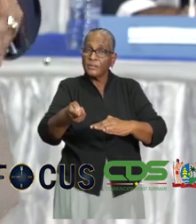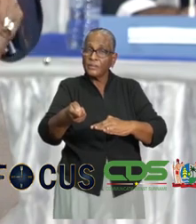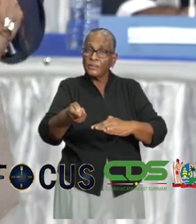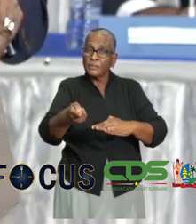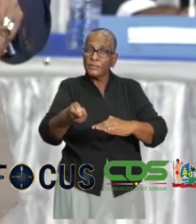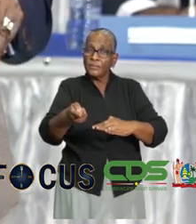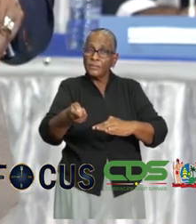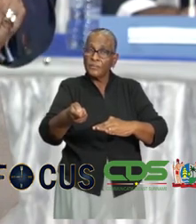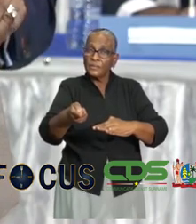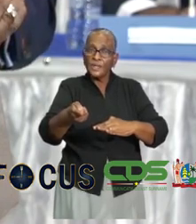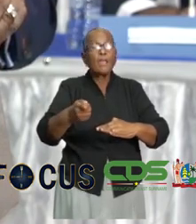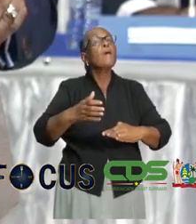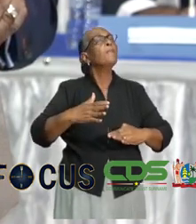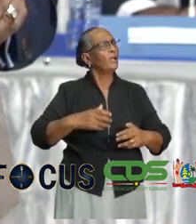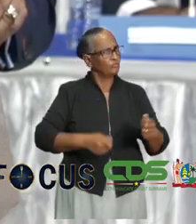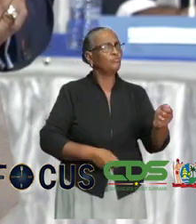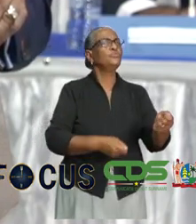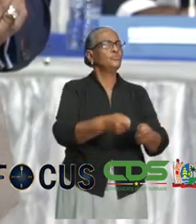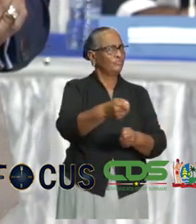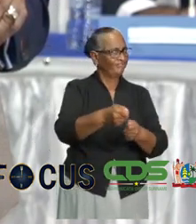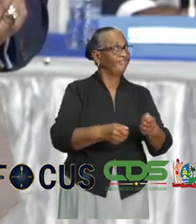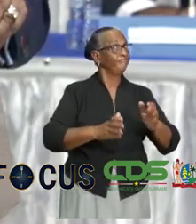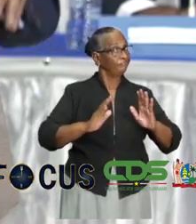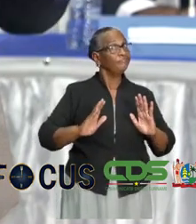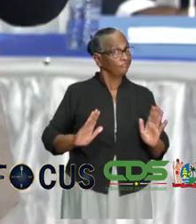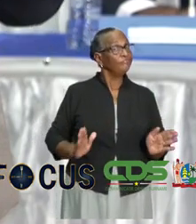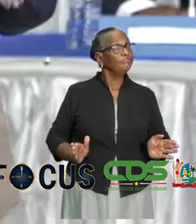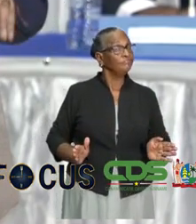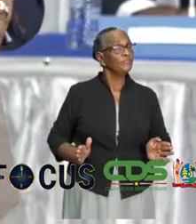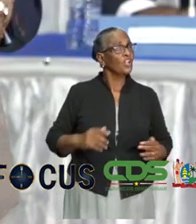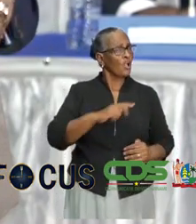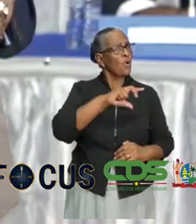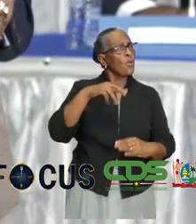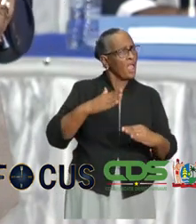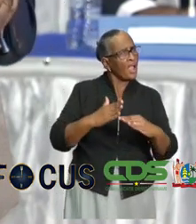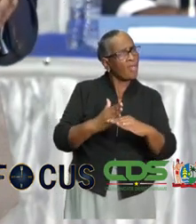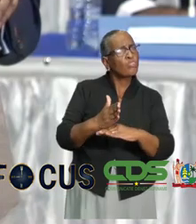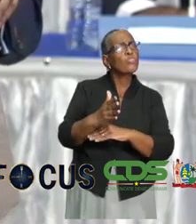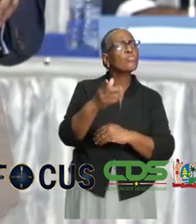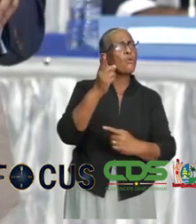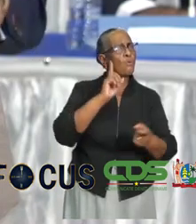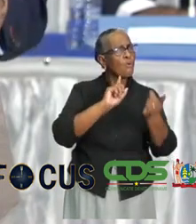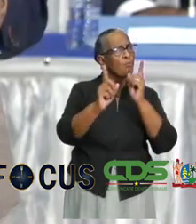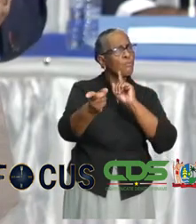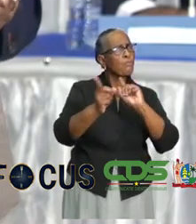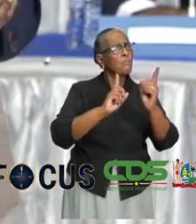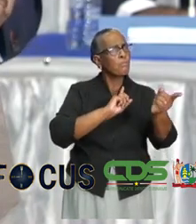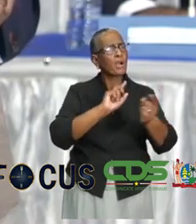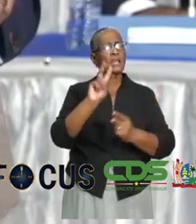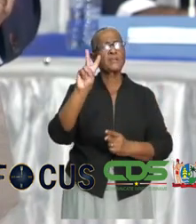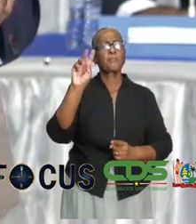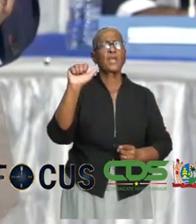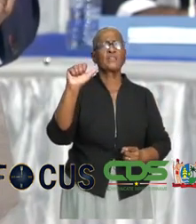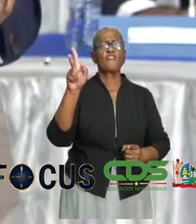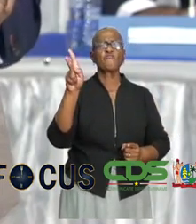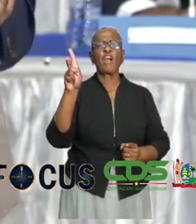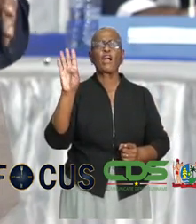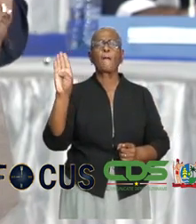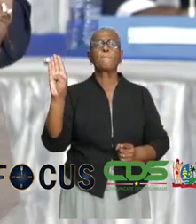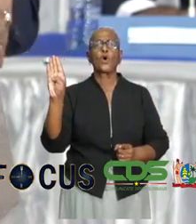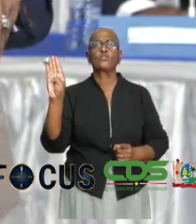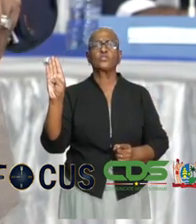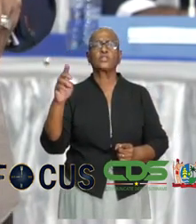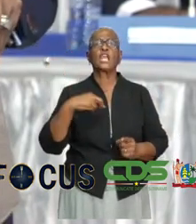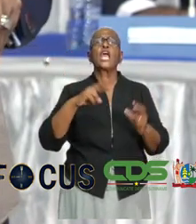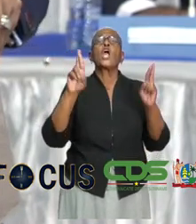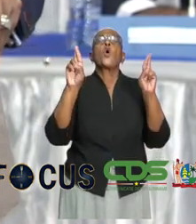Maar als regering zijn we ready. En we gaan door met overleg voeren met de vakbonden. En hopelijk